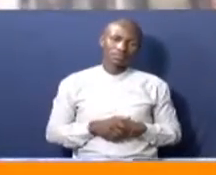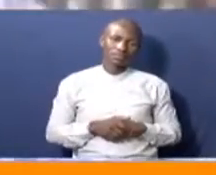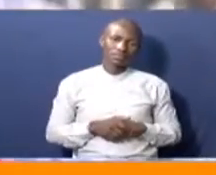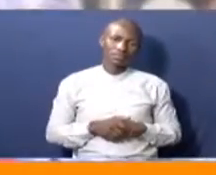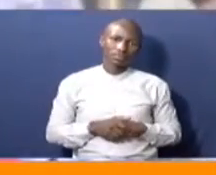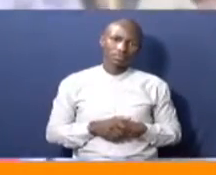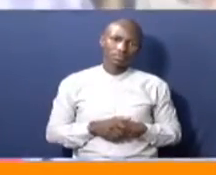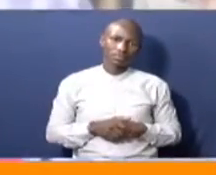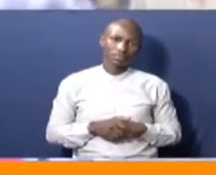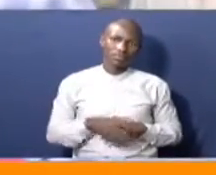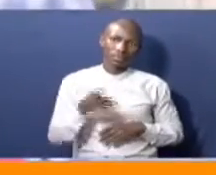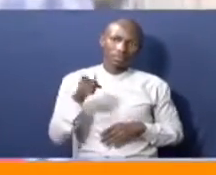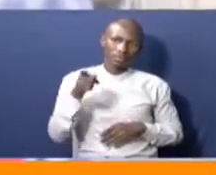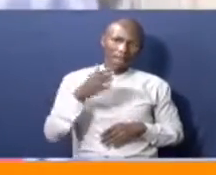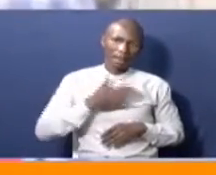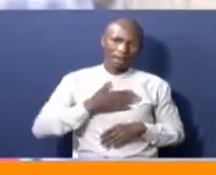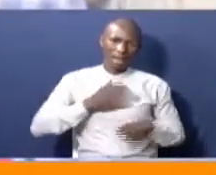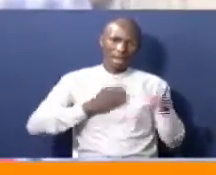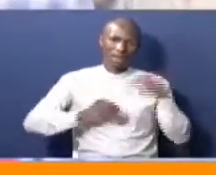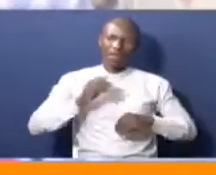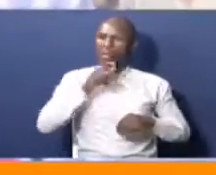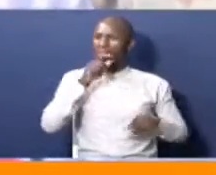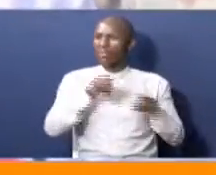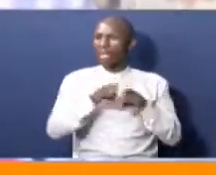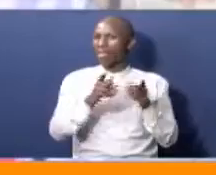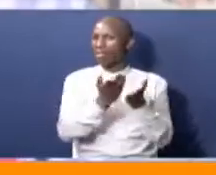Ufisadi, mandugu zangu,